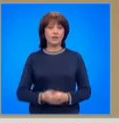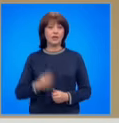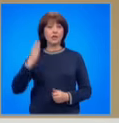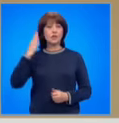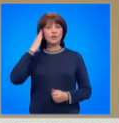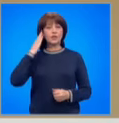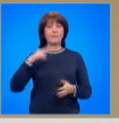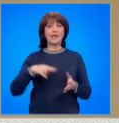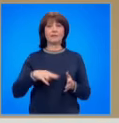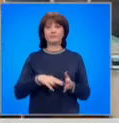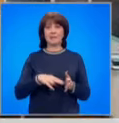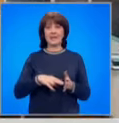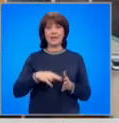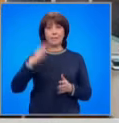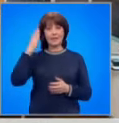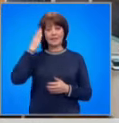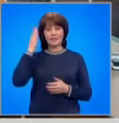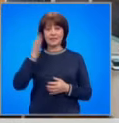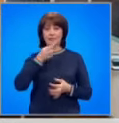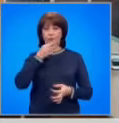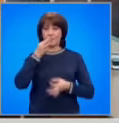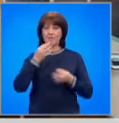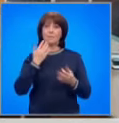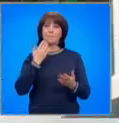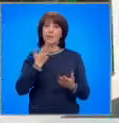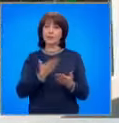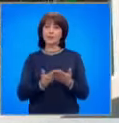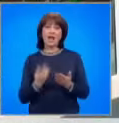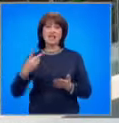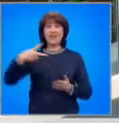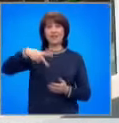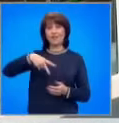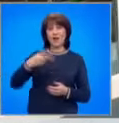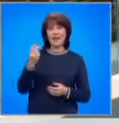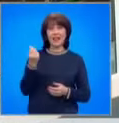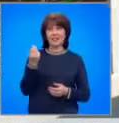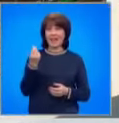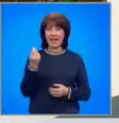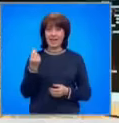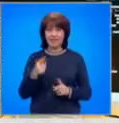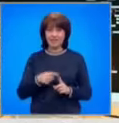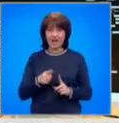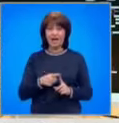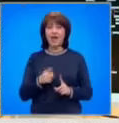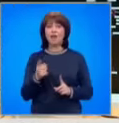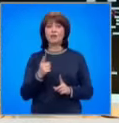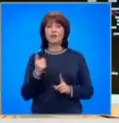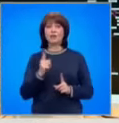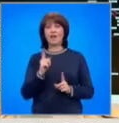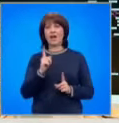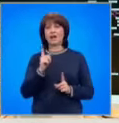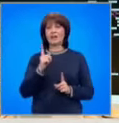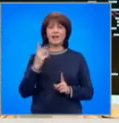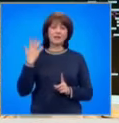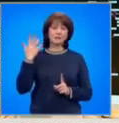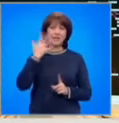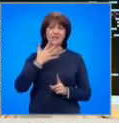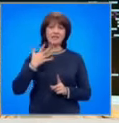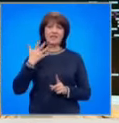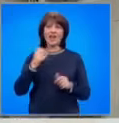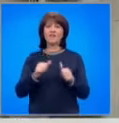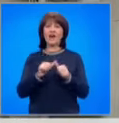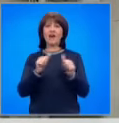Служебният енергиен министър Росен Христов обясни, че предложението за двойна тарифа на тока в никакъв случай не е представлявало форма на либерализиране на